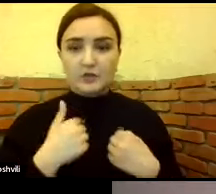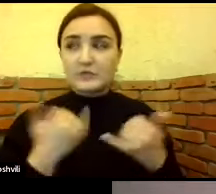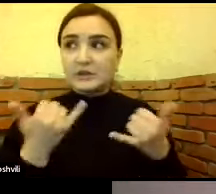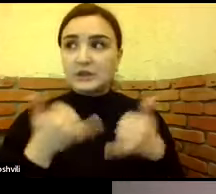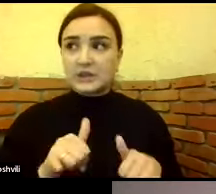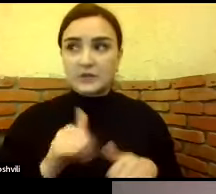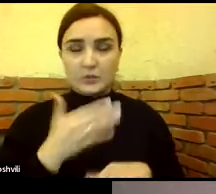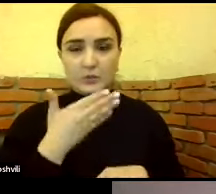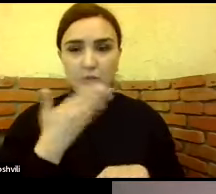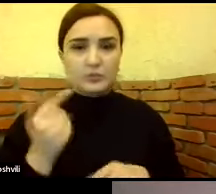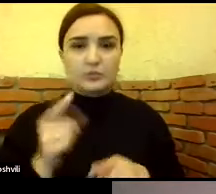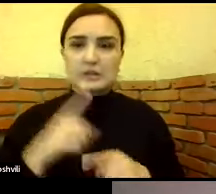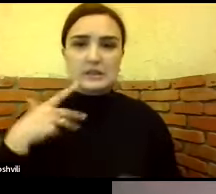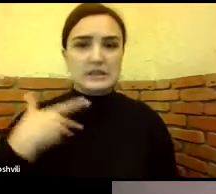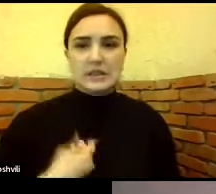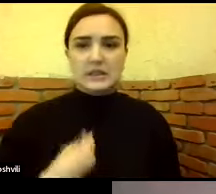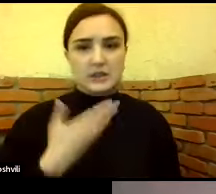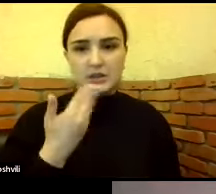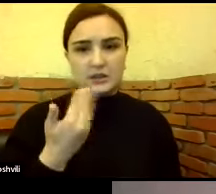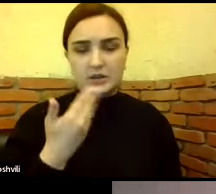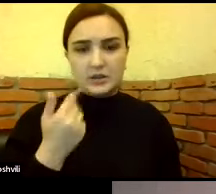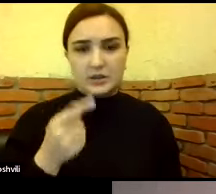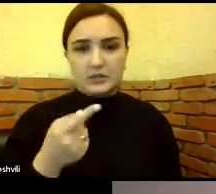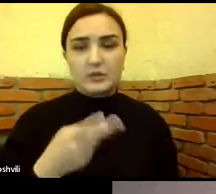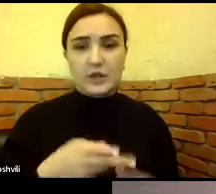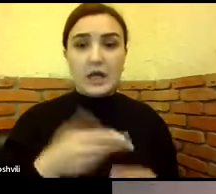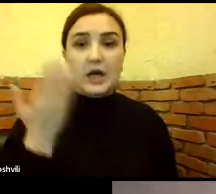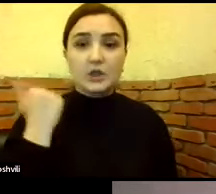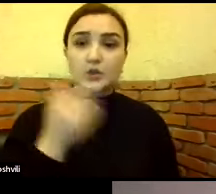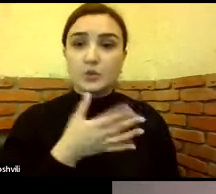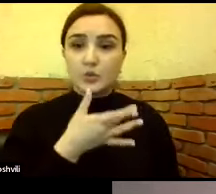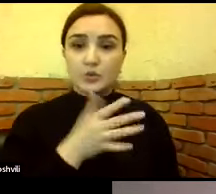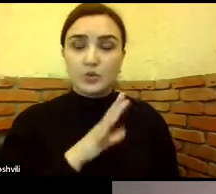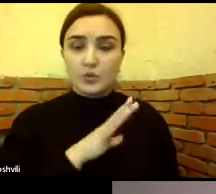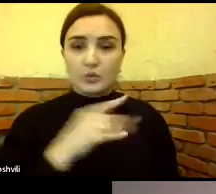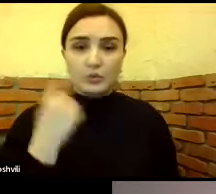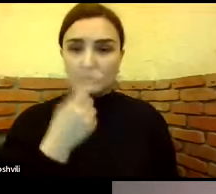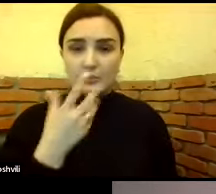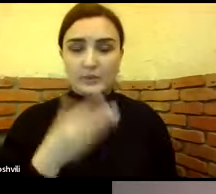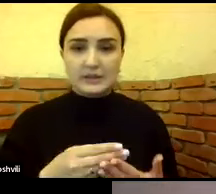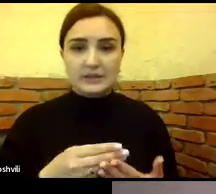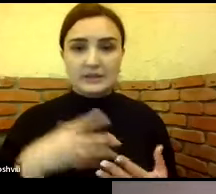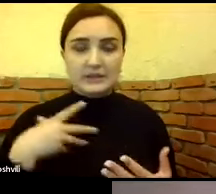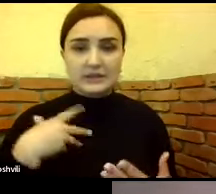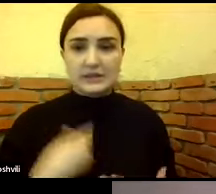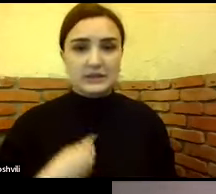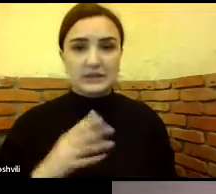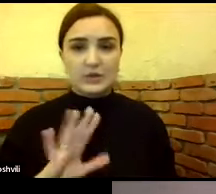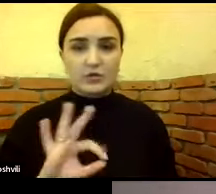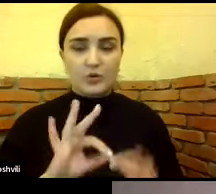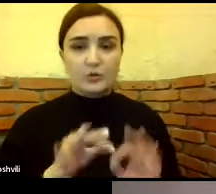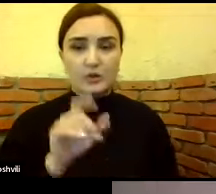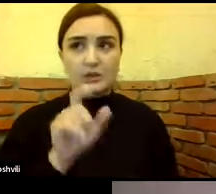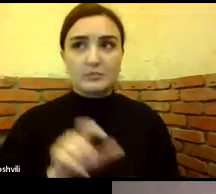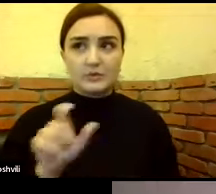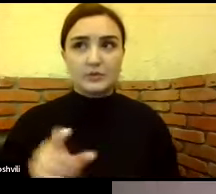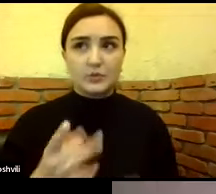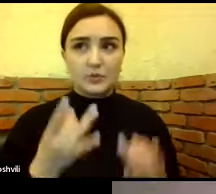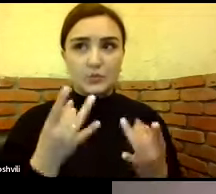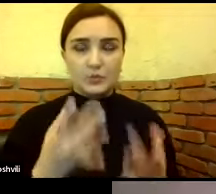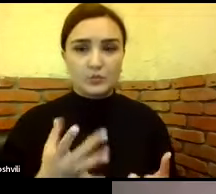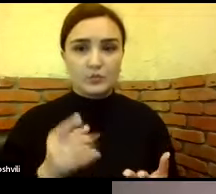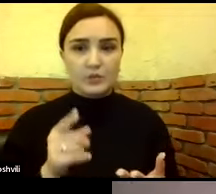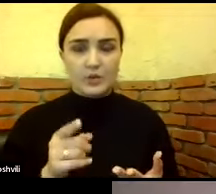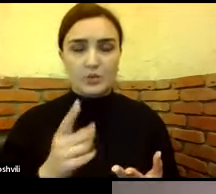მით უმეტეს რა, და იყო დრო, როცა ეს ირადულად საწყენი კი არა ვიღაც კონკრეტული ადამიანისგან, უბრალოდ რაღაც